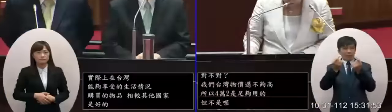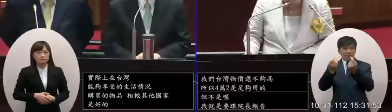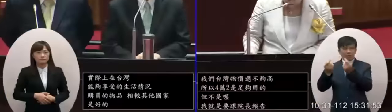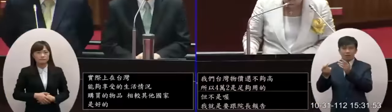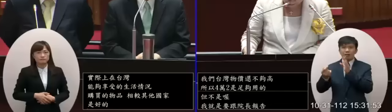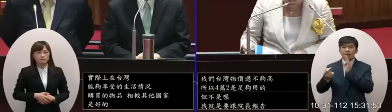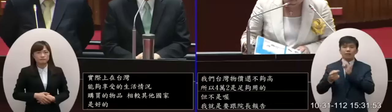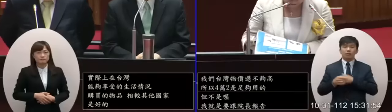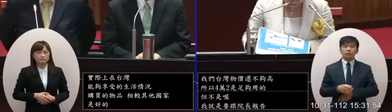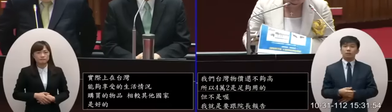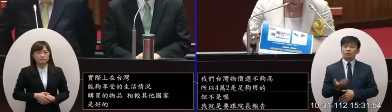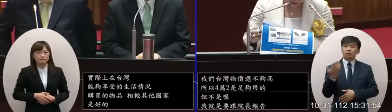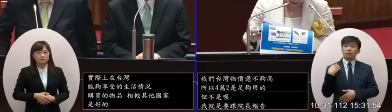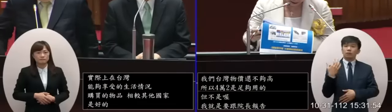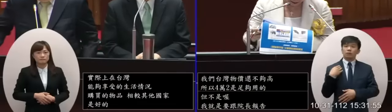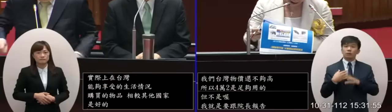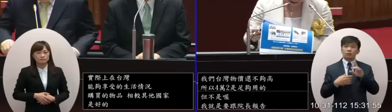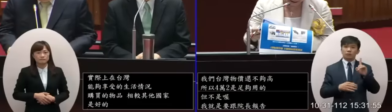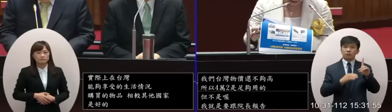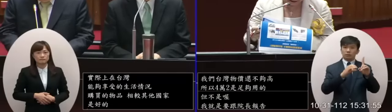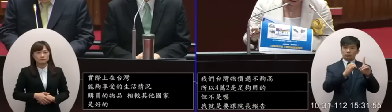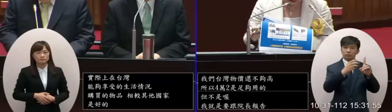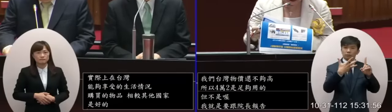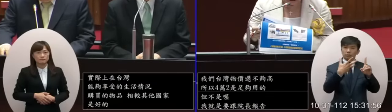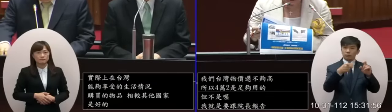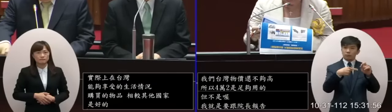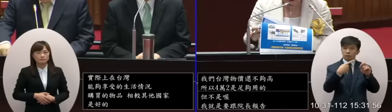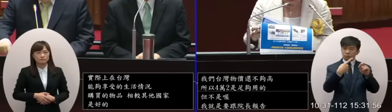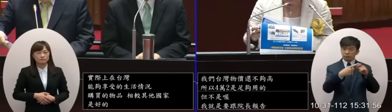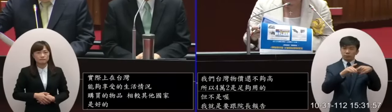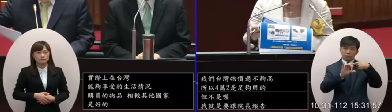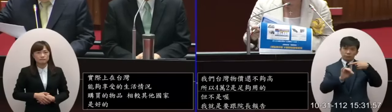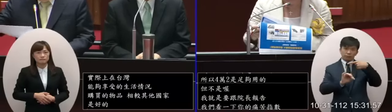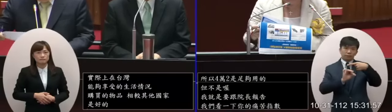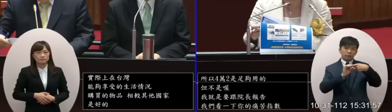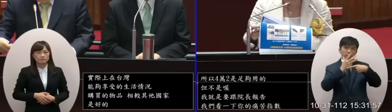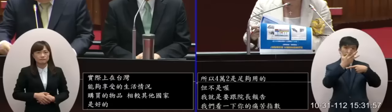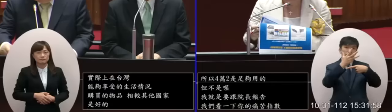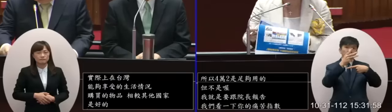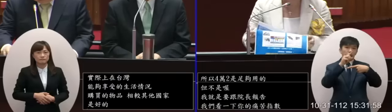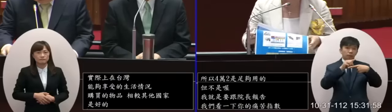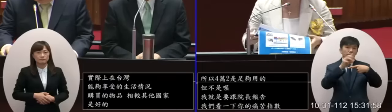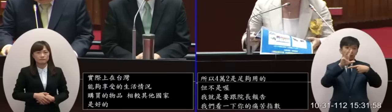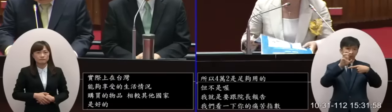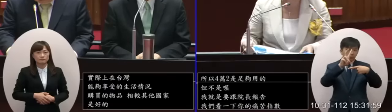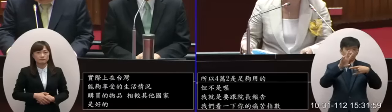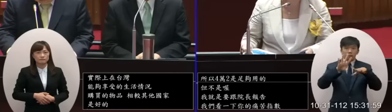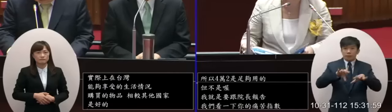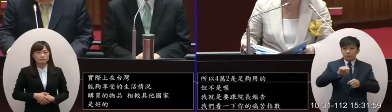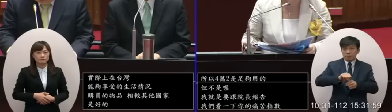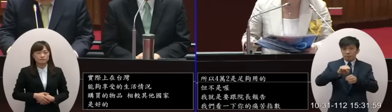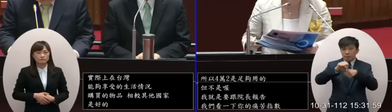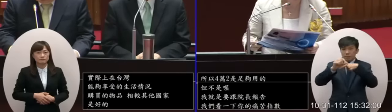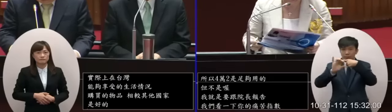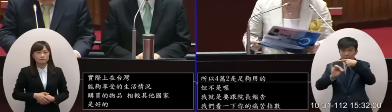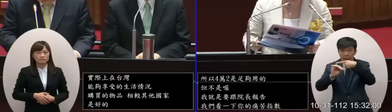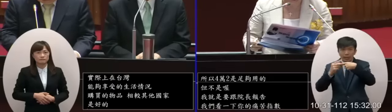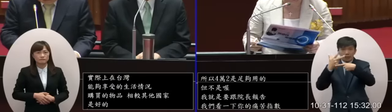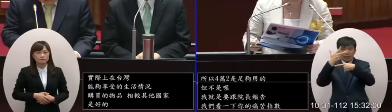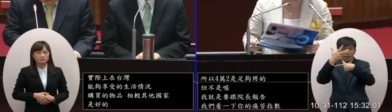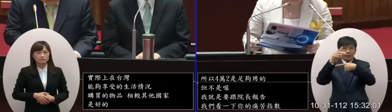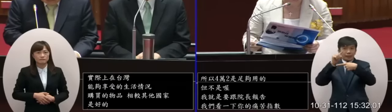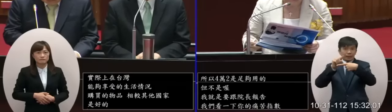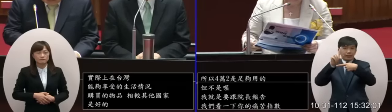看到没有，从108年的时候3.82，现在窜到7.14啊。窜